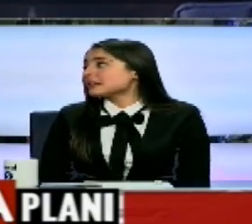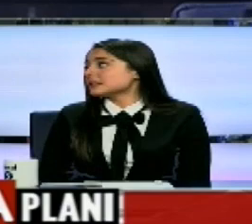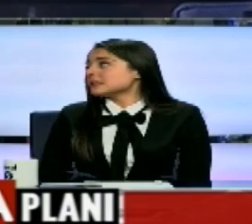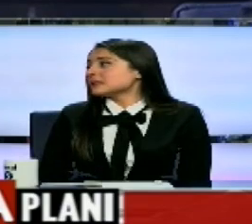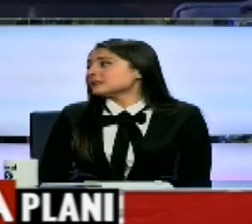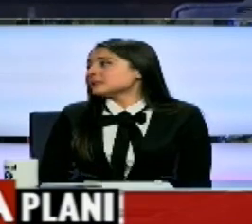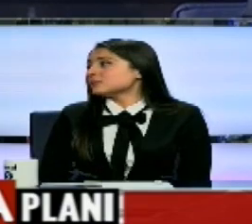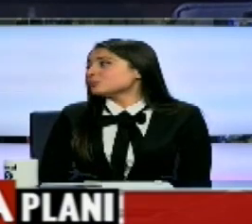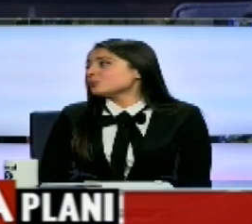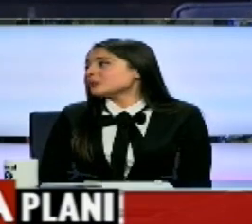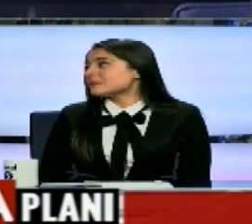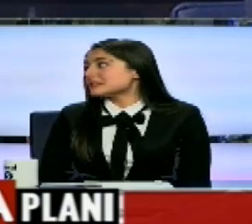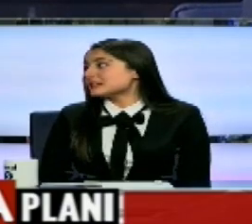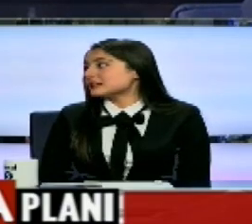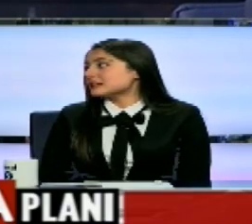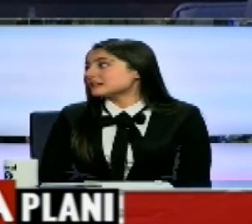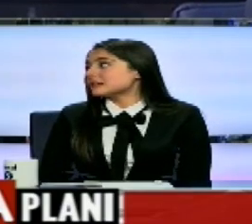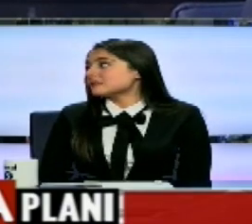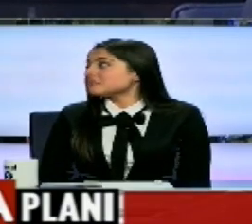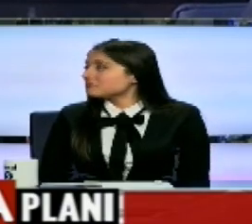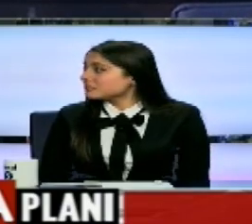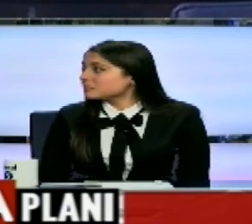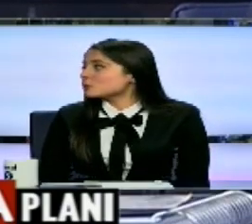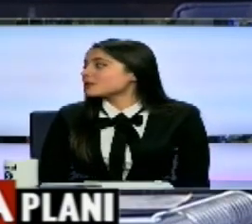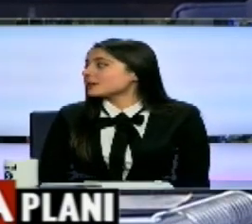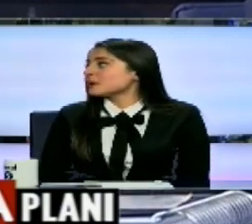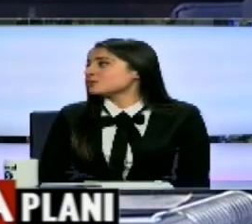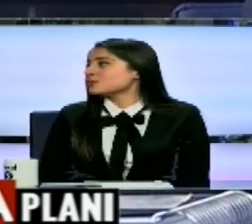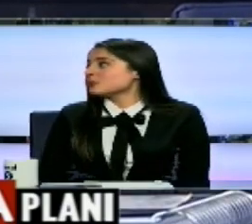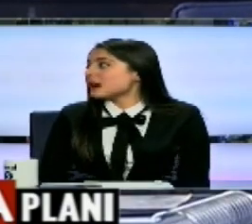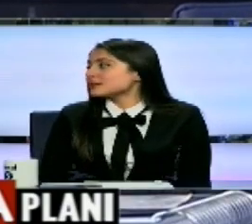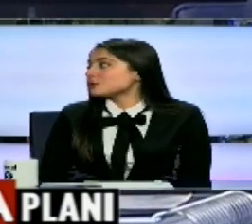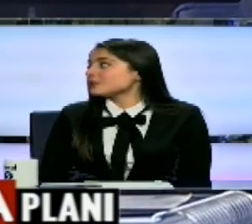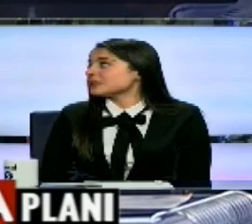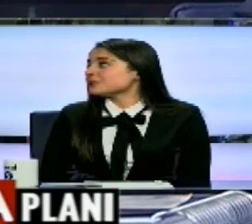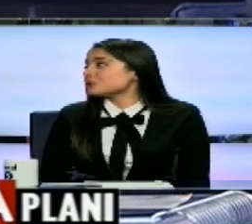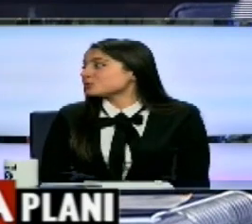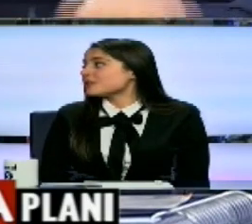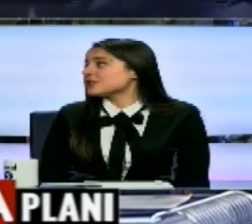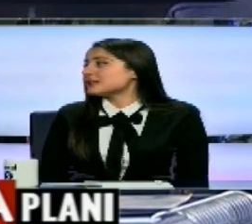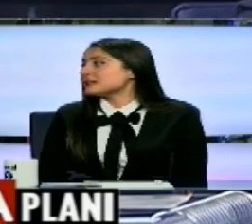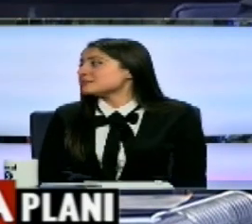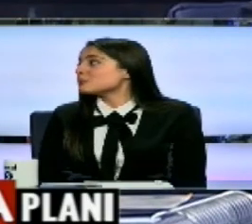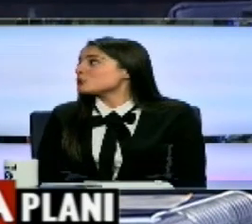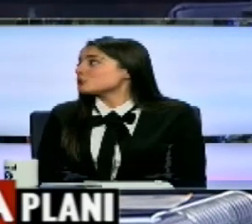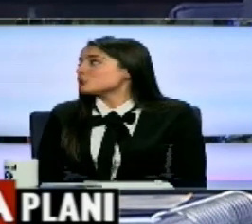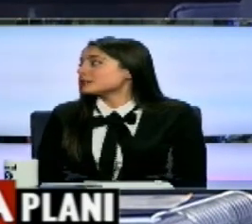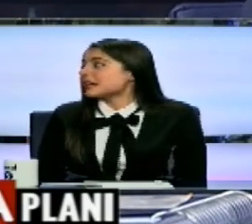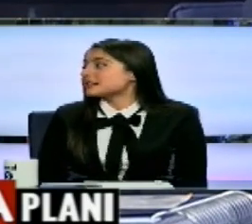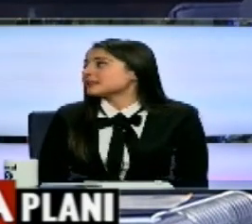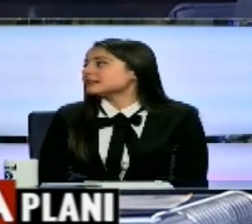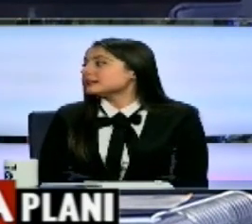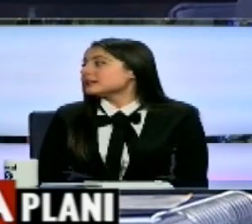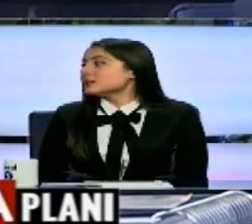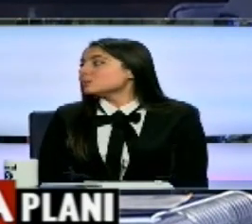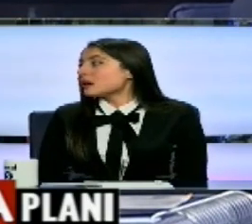bizler bu ülkemizi Mustafa Kemal Atatürk, Gazi Mustafa Kemal Atatürk'e ve şehitlerimize borçluyuz